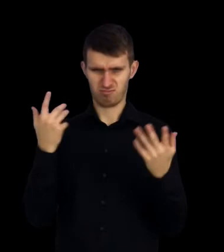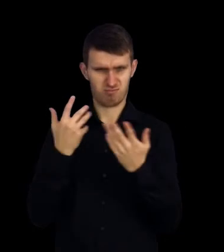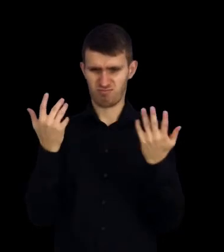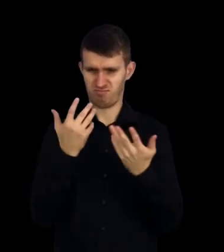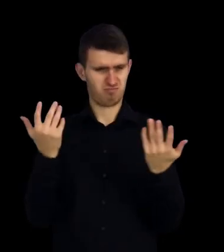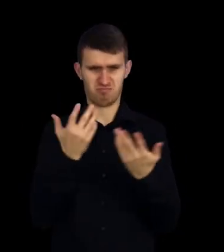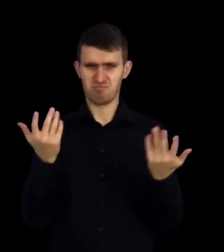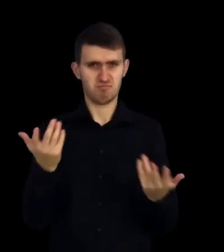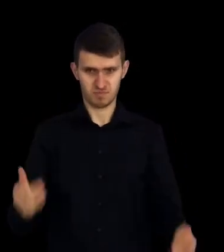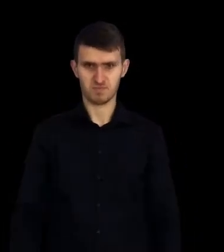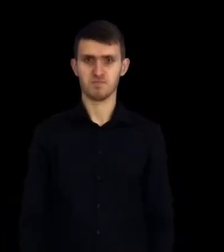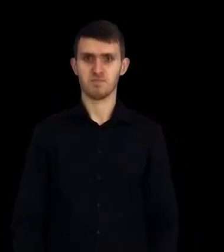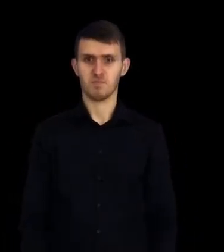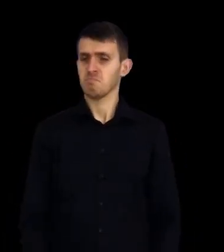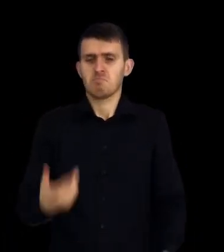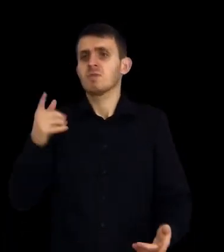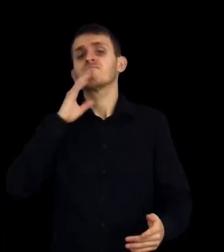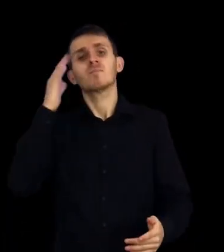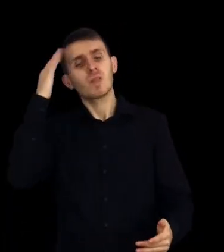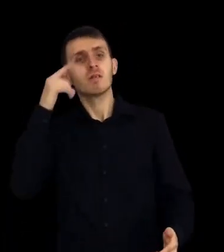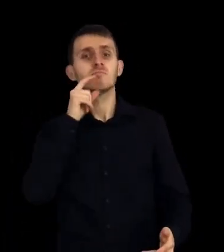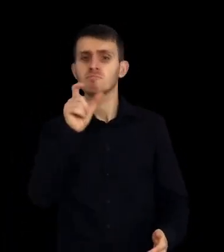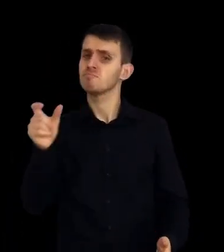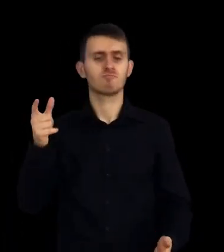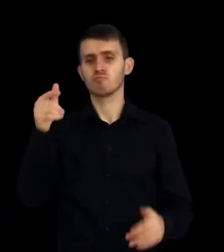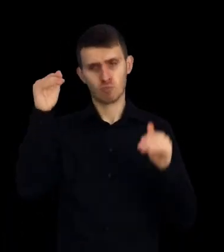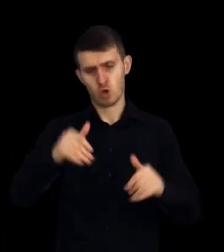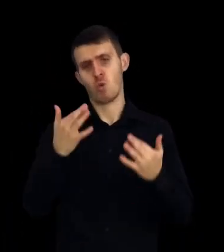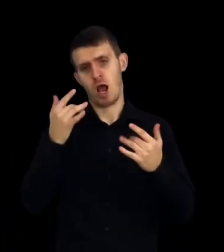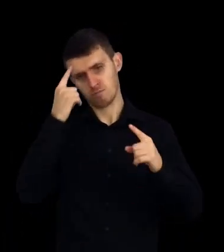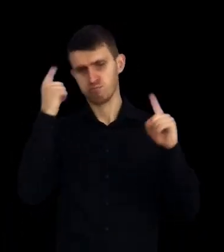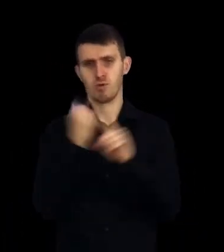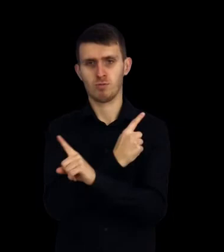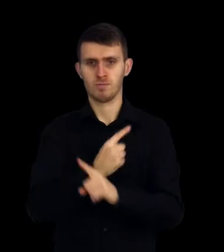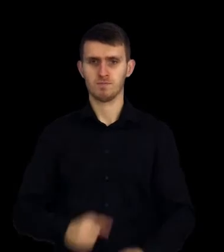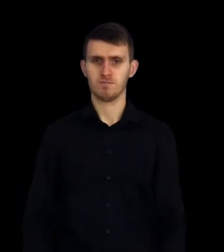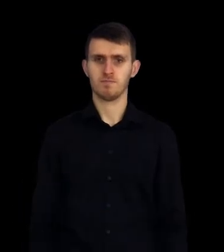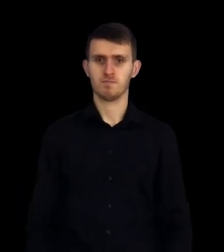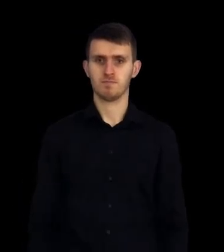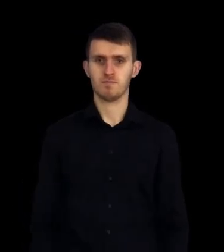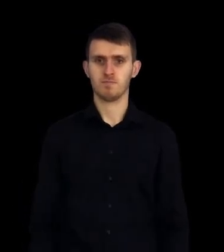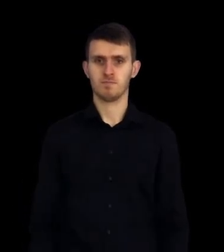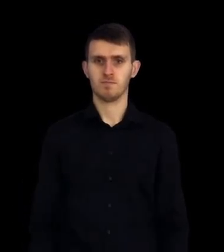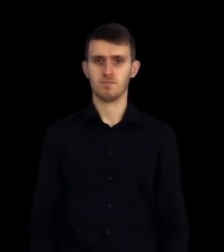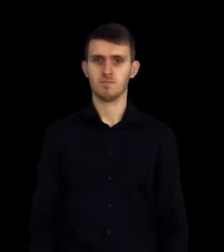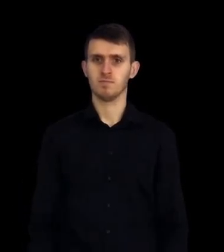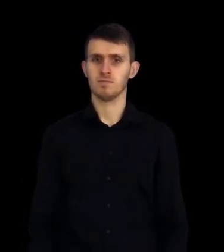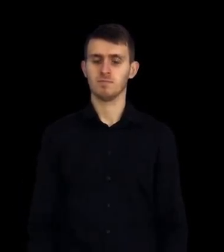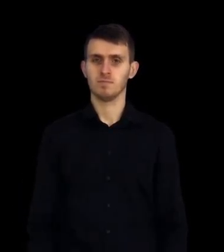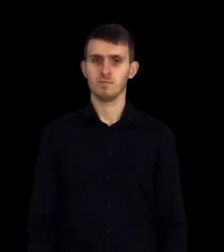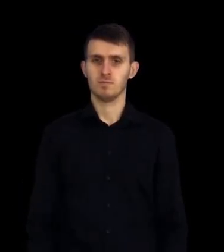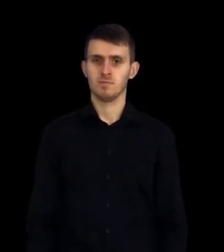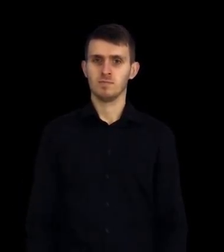2xx czy dwa razy razy coś tam nie wiadomo co to jest ponieważ łatwo się pomylić